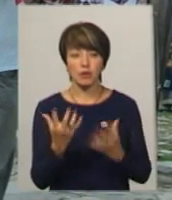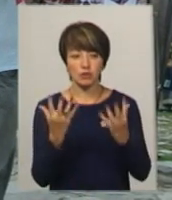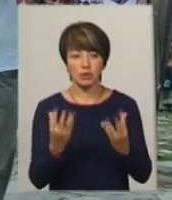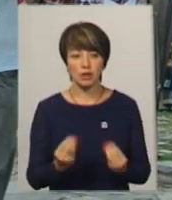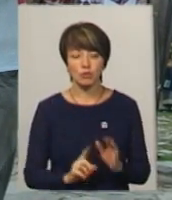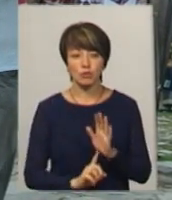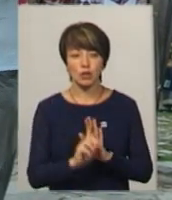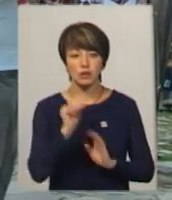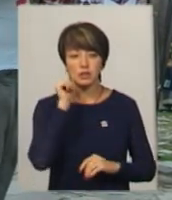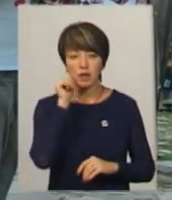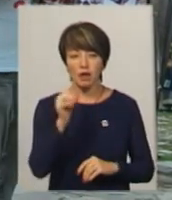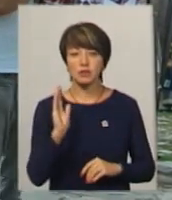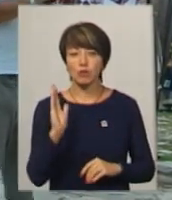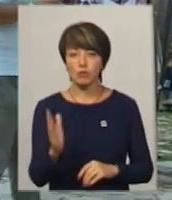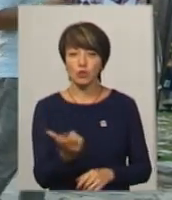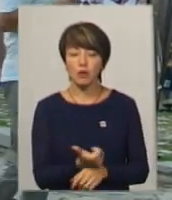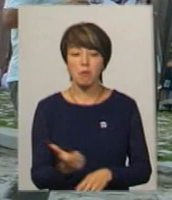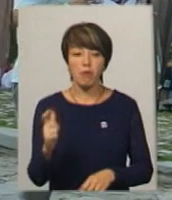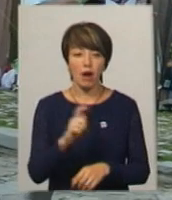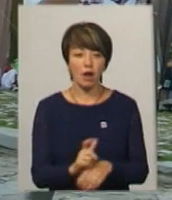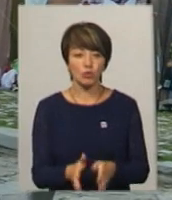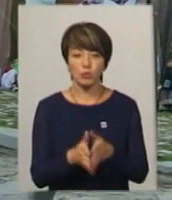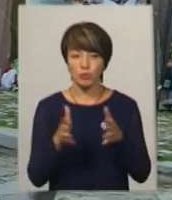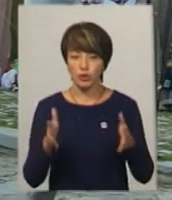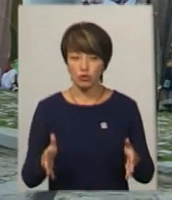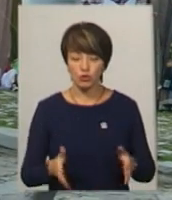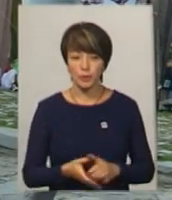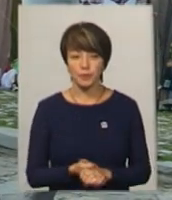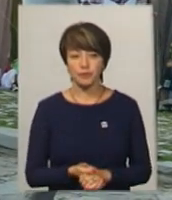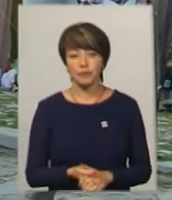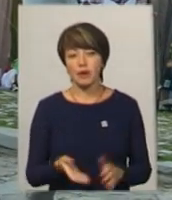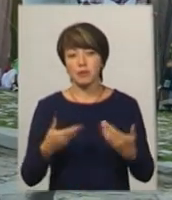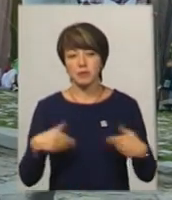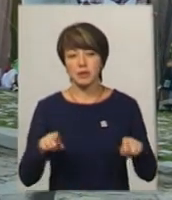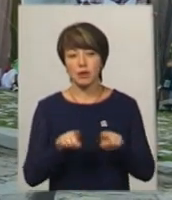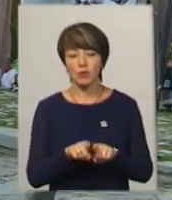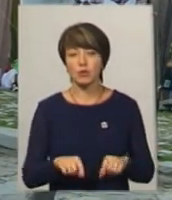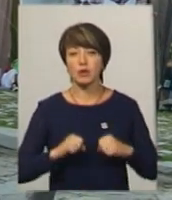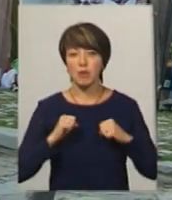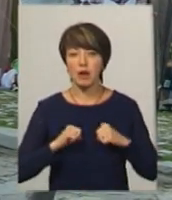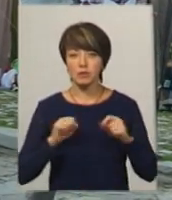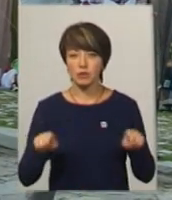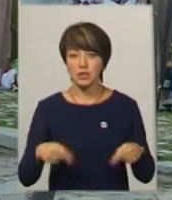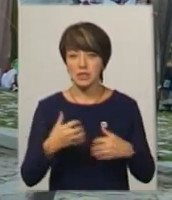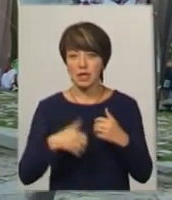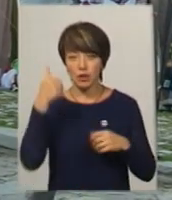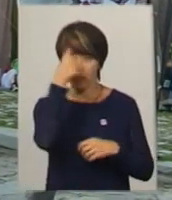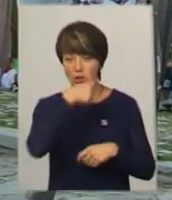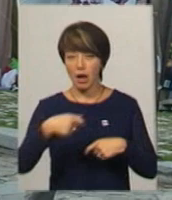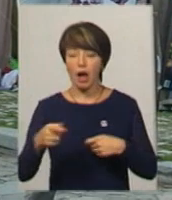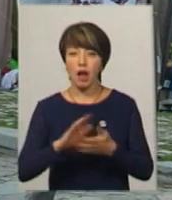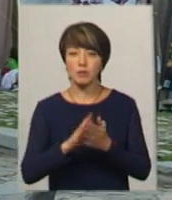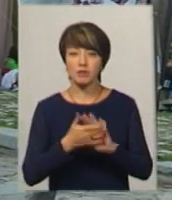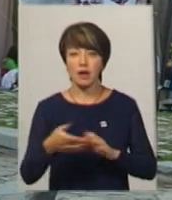початок, завтра їх буде ще набагато більше. Тобто ми таку намагалися відтворити середньовічну атмосферу ярмарку, тому